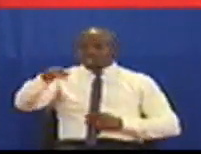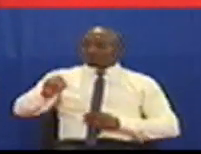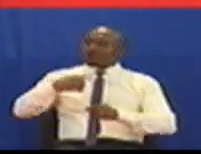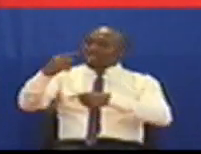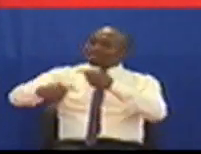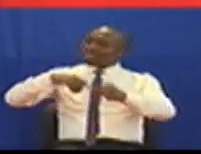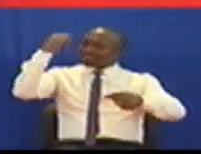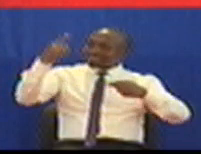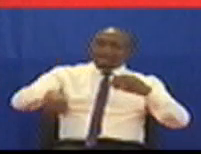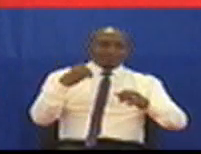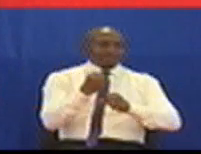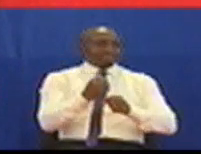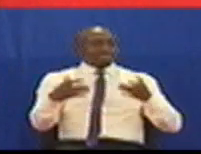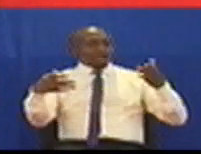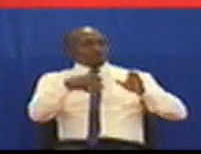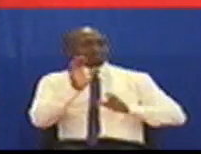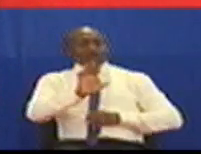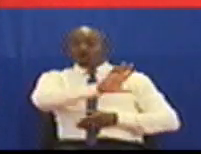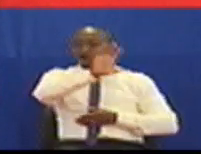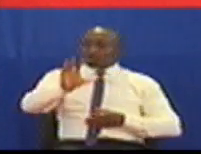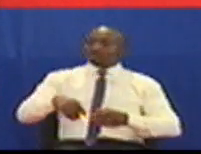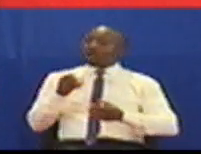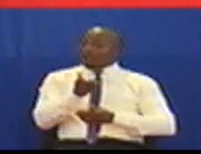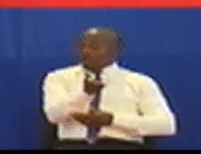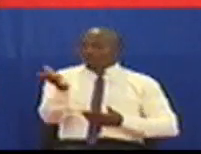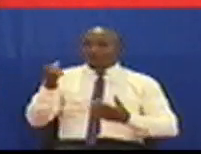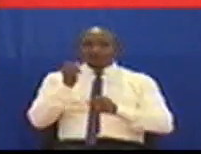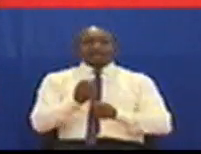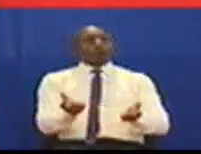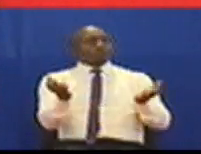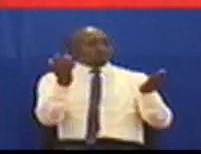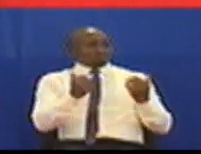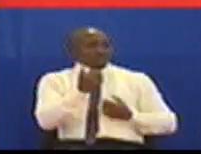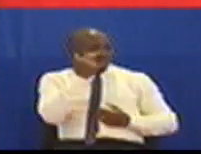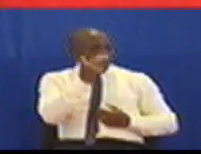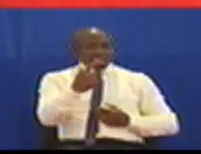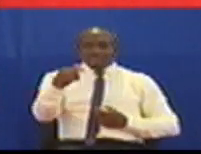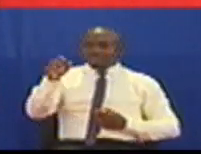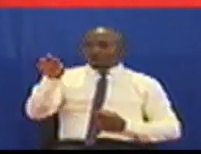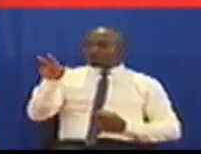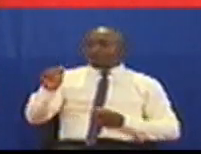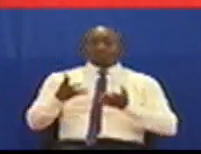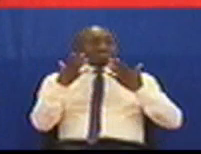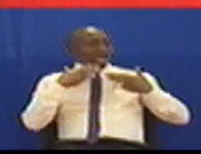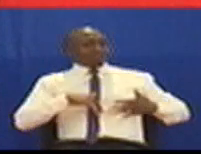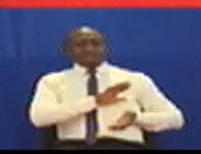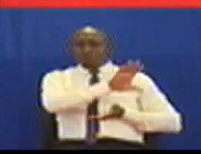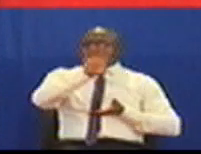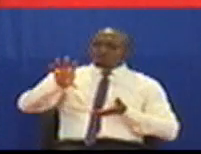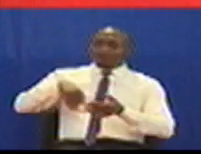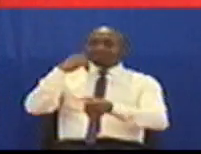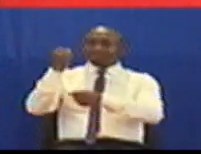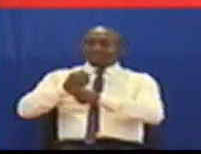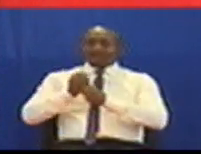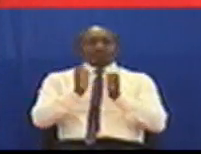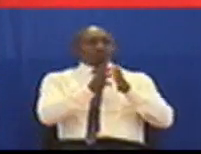kazi na kundi lako lote unalofanya nalo kazi. Kazi wanaiwezo. Ukiangalia Tarura, ukiangalia afya, ukiangalia wote wanafanya kazi